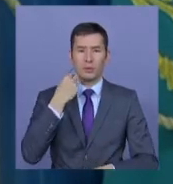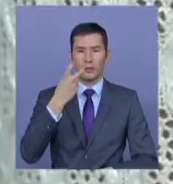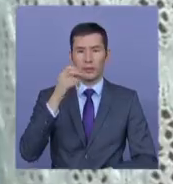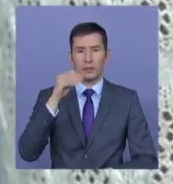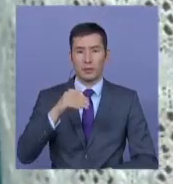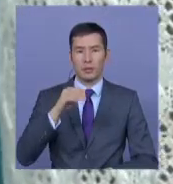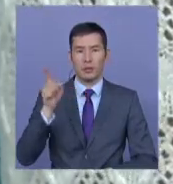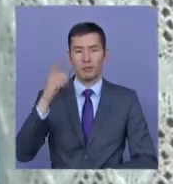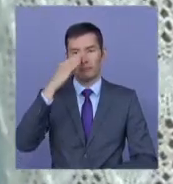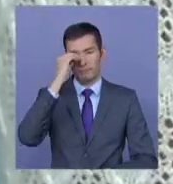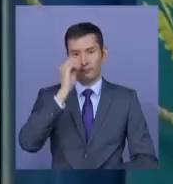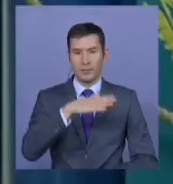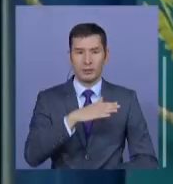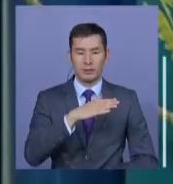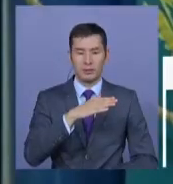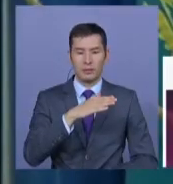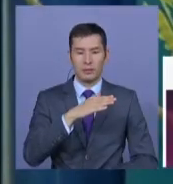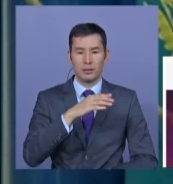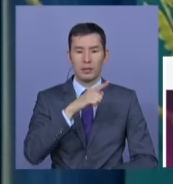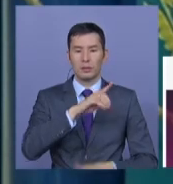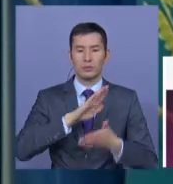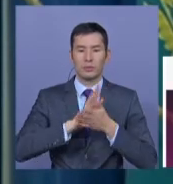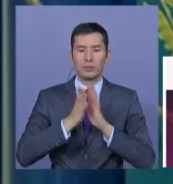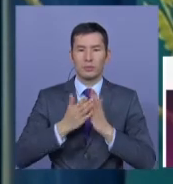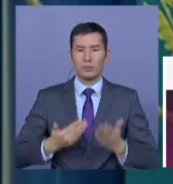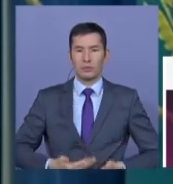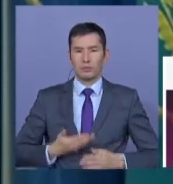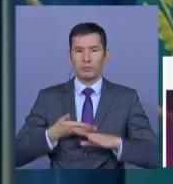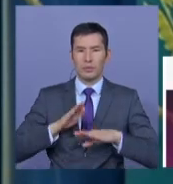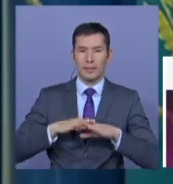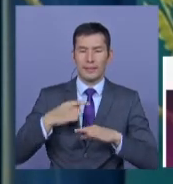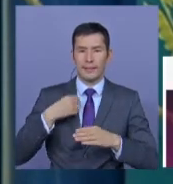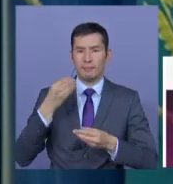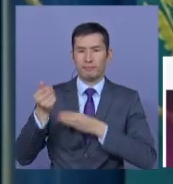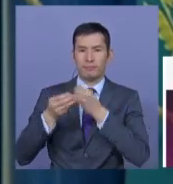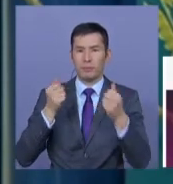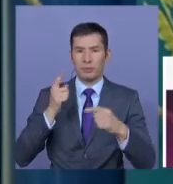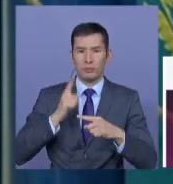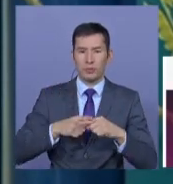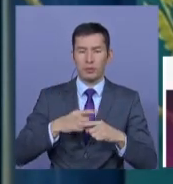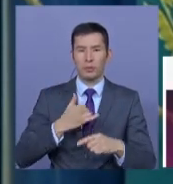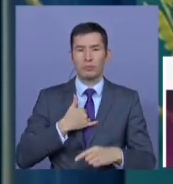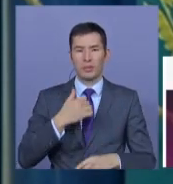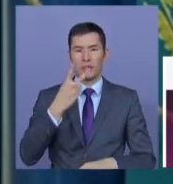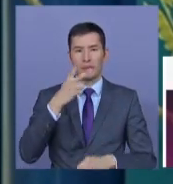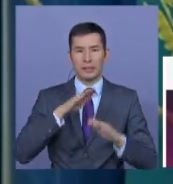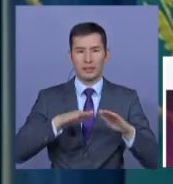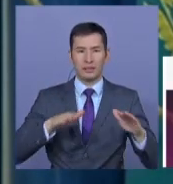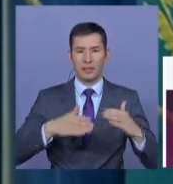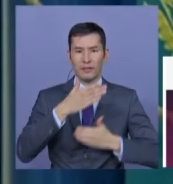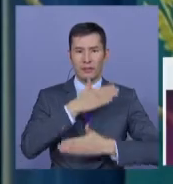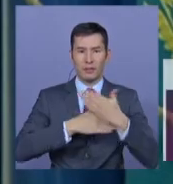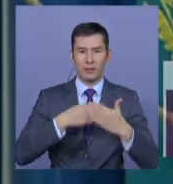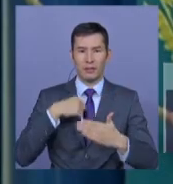басқандарына. Жағдайымыз төмен болғаннан, содан кішкене төлем алдым. Қазір екі мүдек балама қараймын, жұмыс